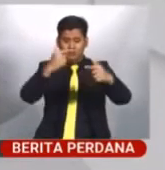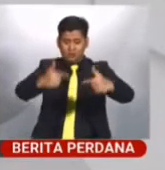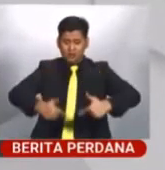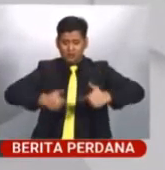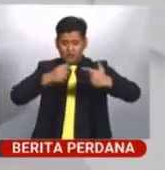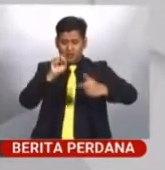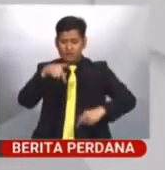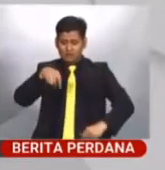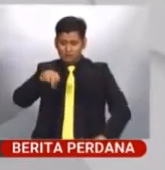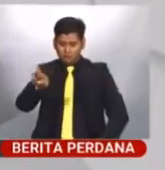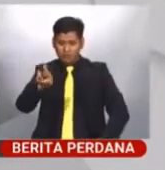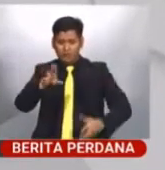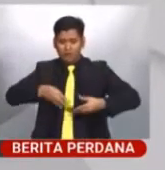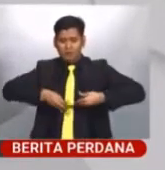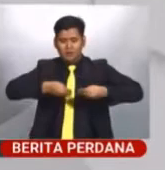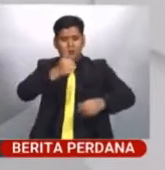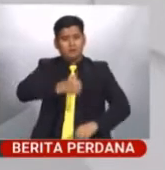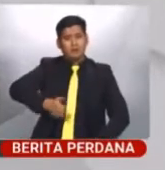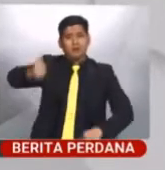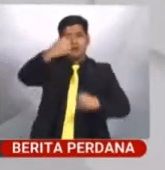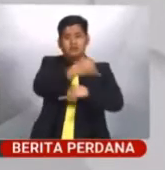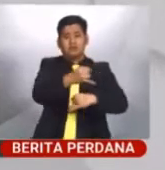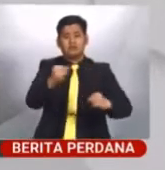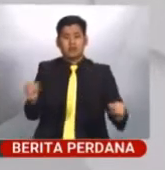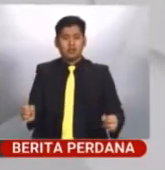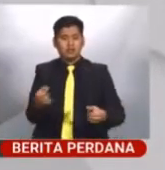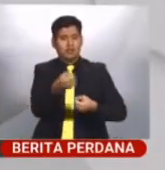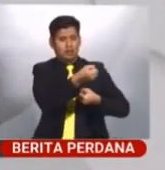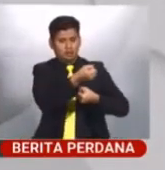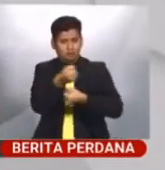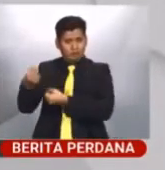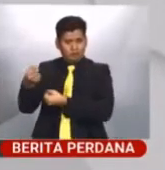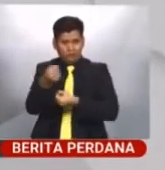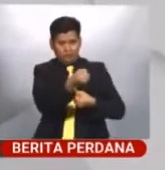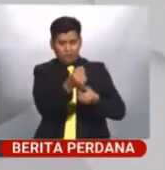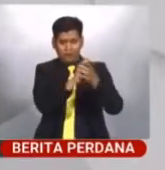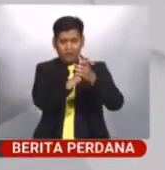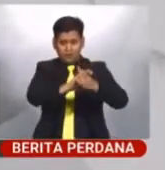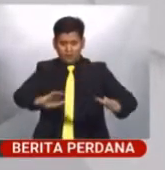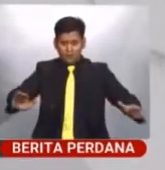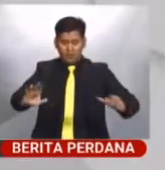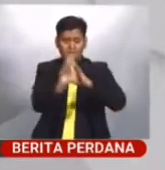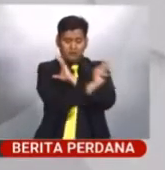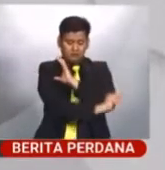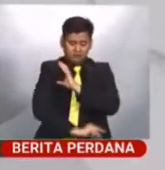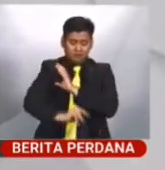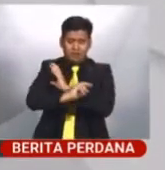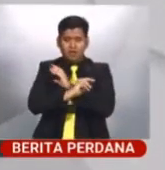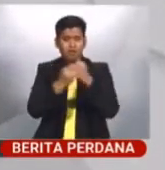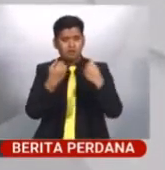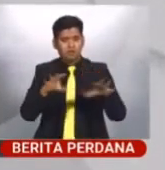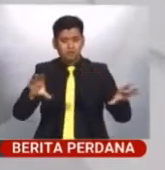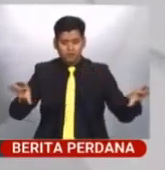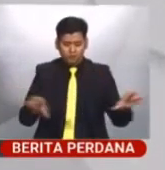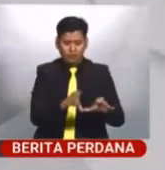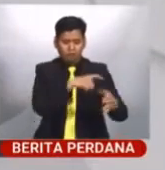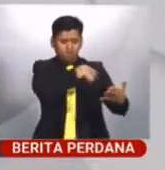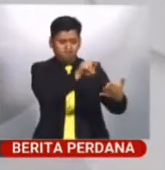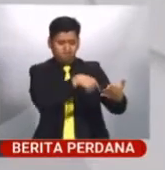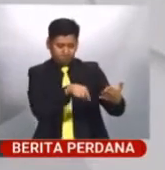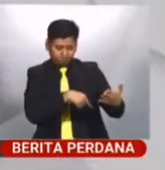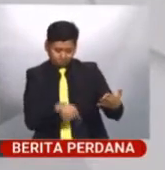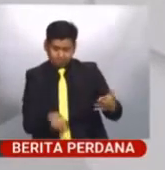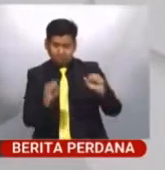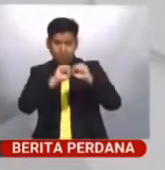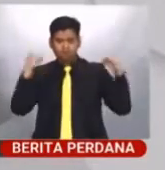Super. Jaminan itu diberikan pengarah Jabatan Bomba dan Penyelamat JBPM Negeri Azmi Osman setelah menjalankan pemeriksaan